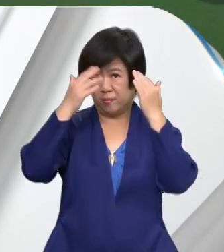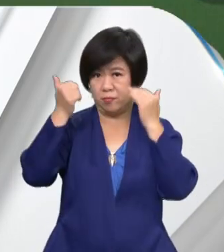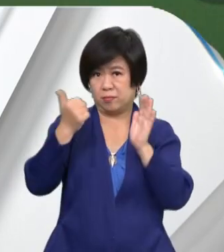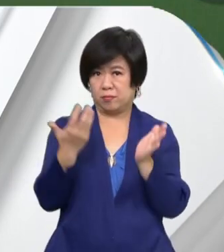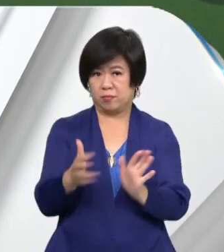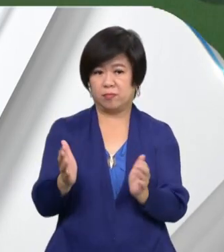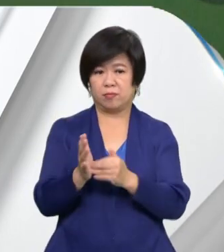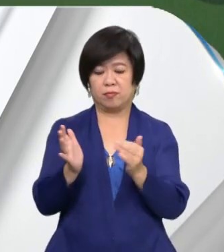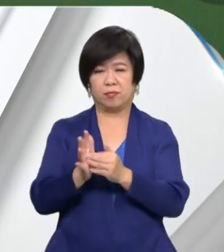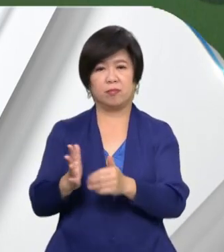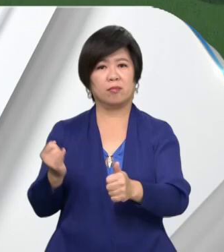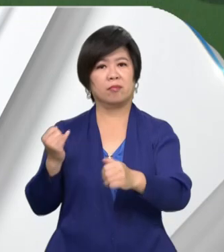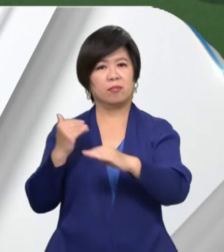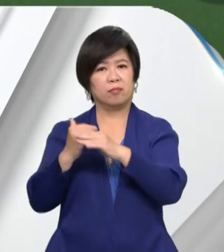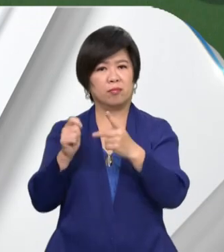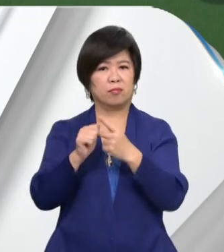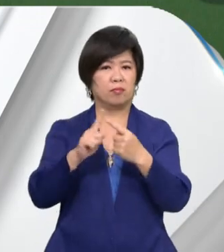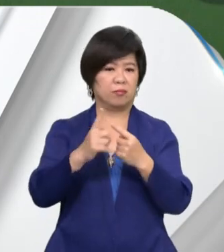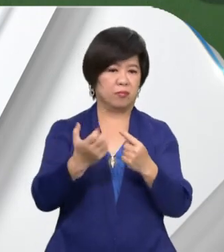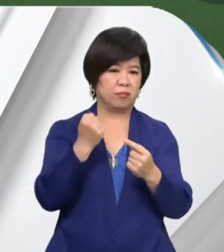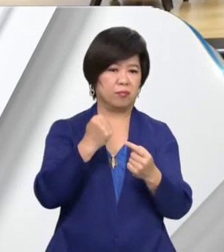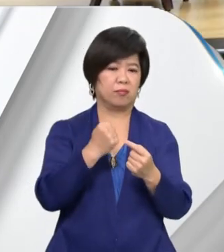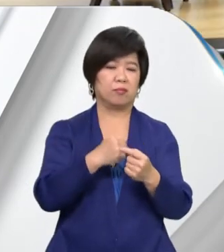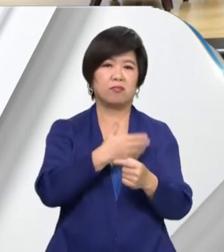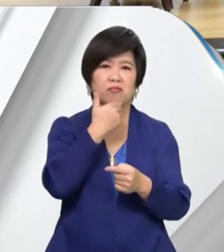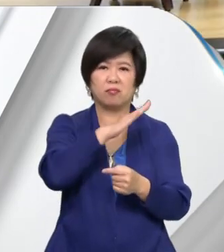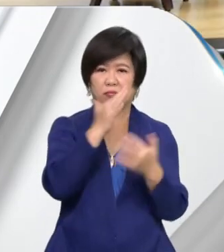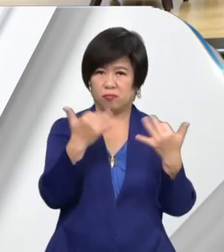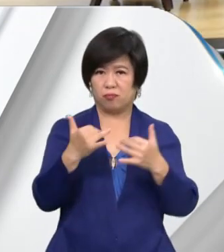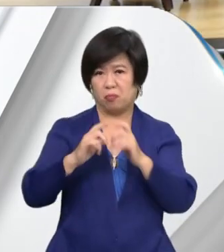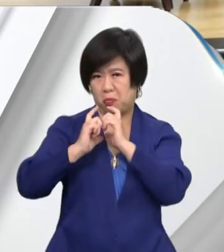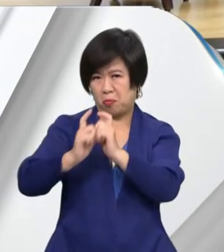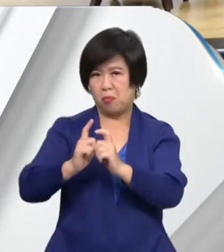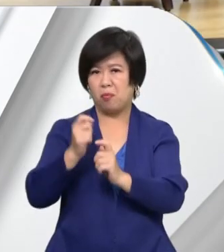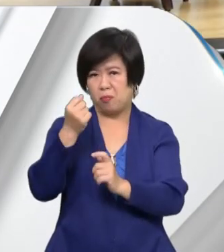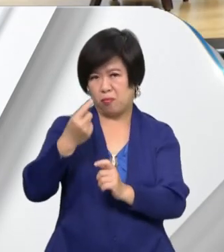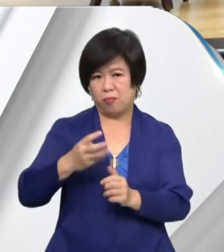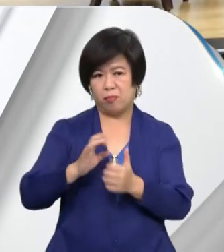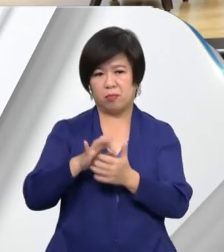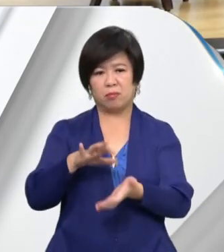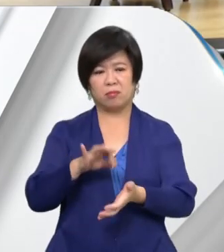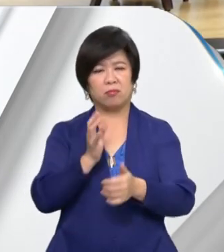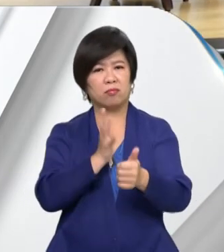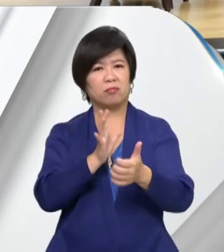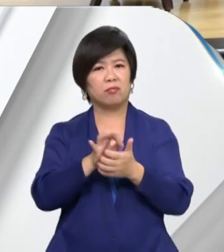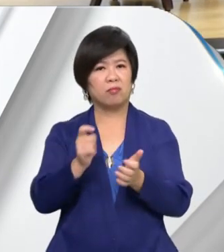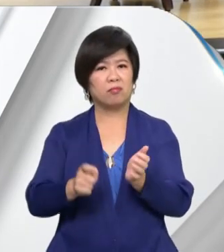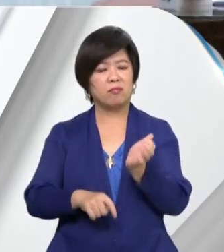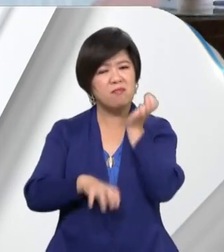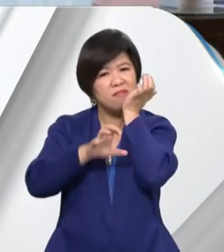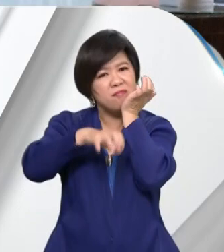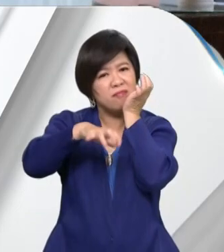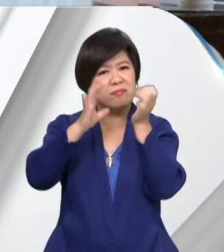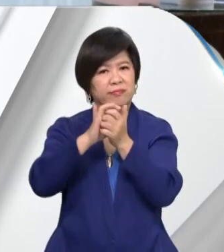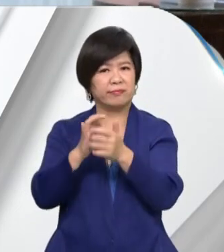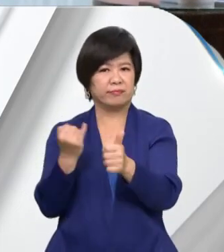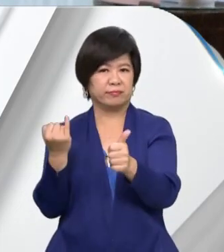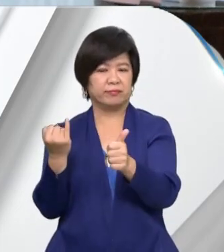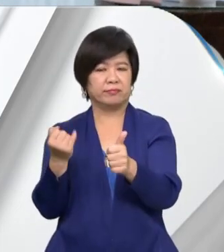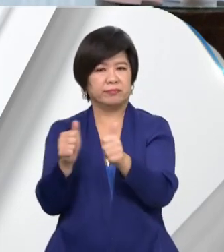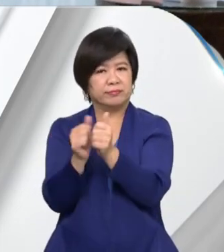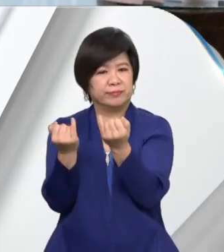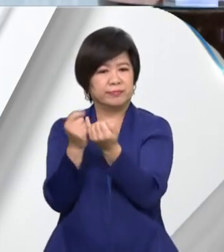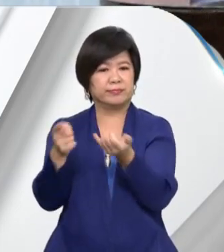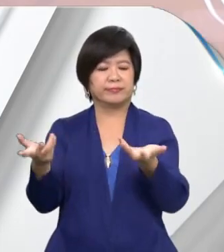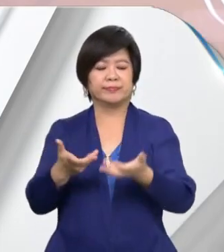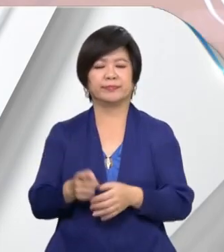性平教育、人权议题、气候问题都有回答。不过，对于有人提出有关统一法同同性的态度，黄国昌都没正面